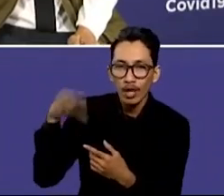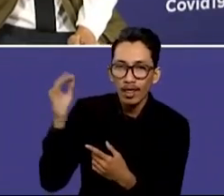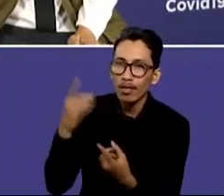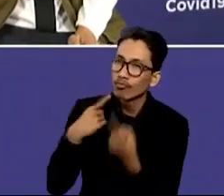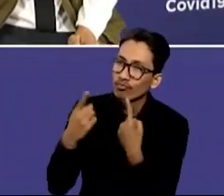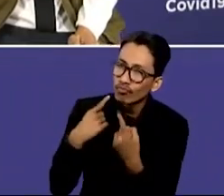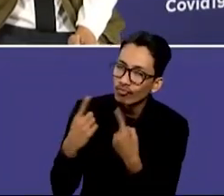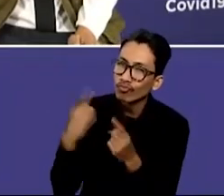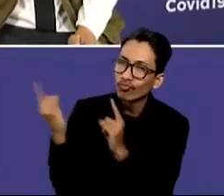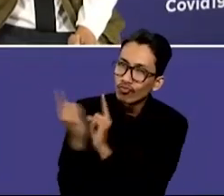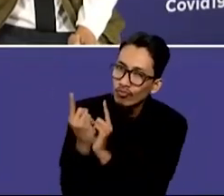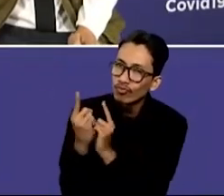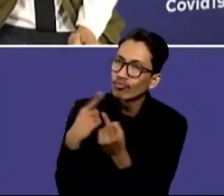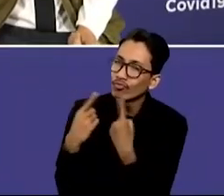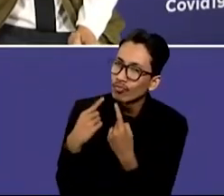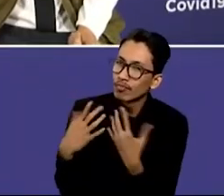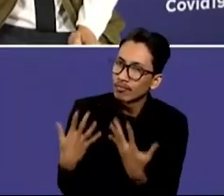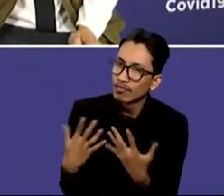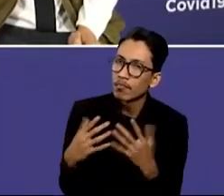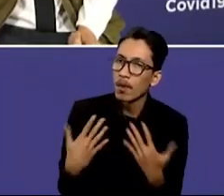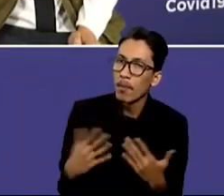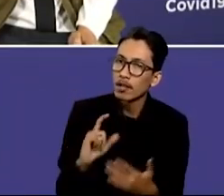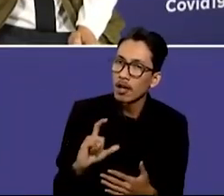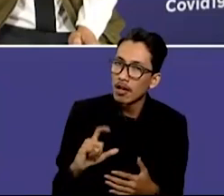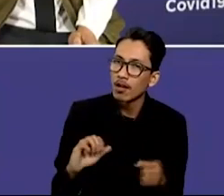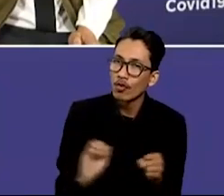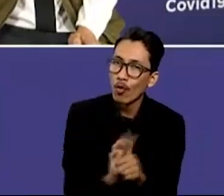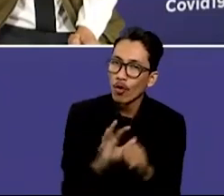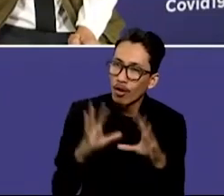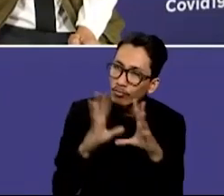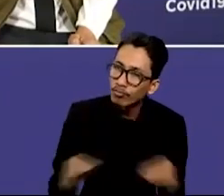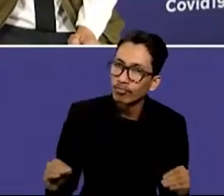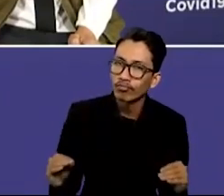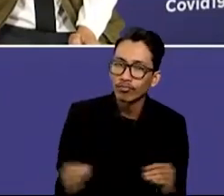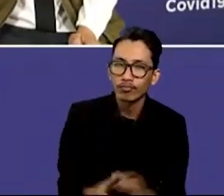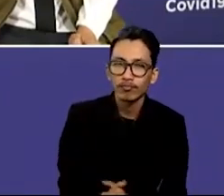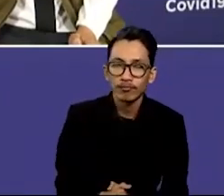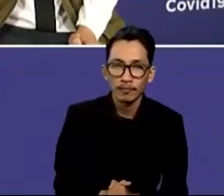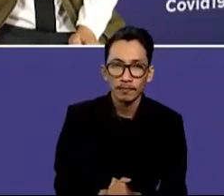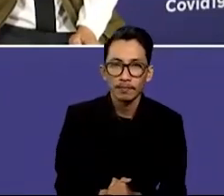yang harus kita lakukan di daerah. Nah, setelah mendapat